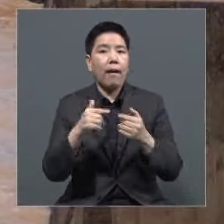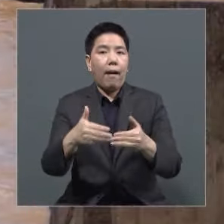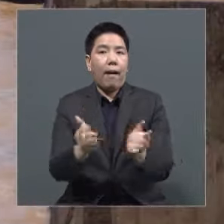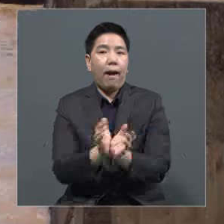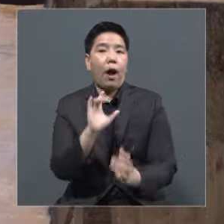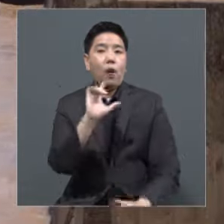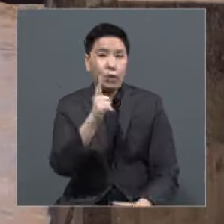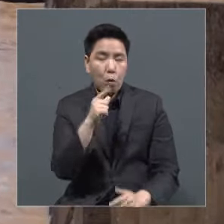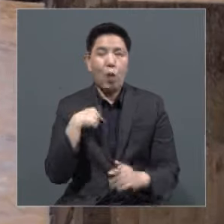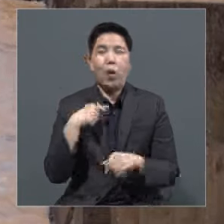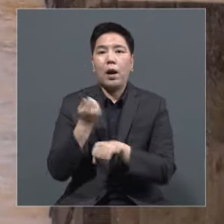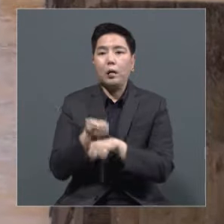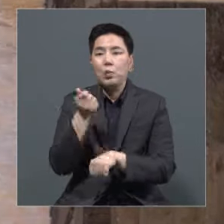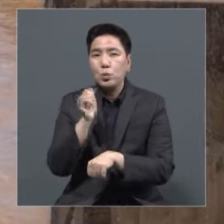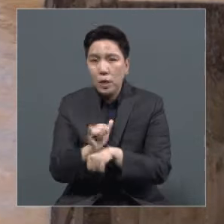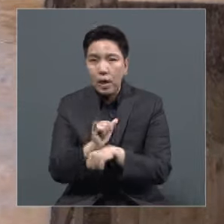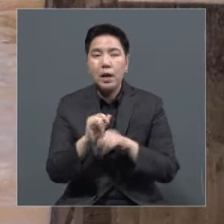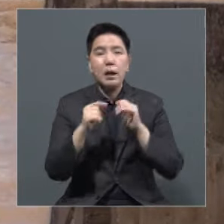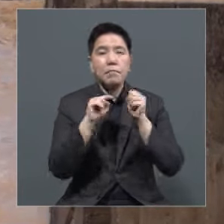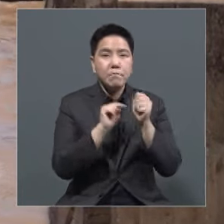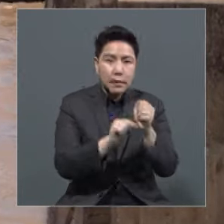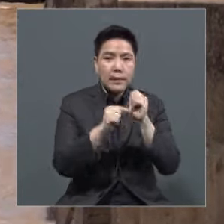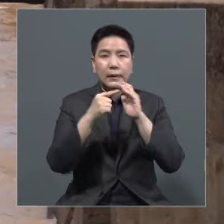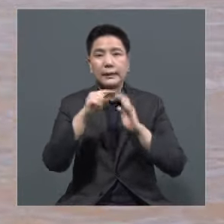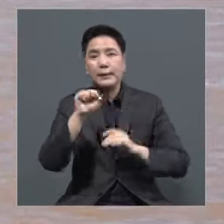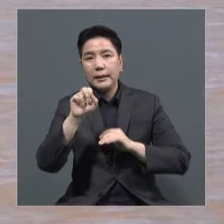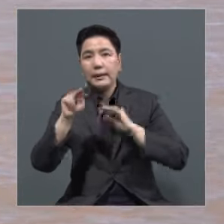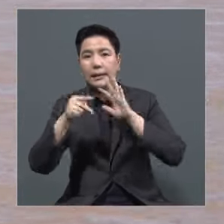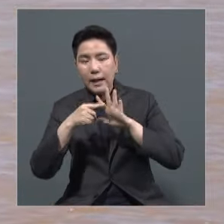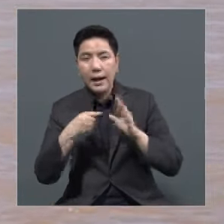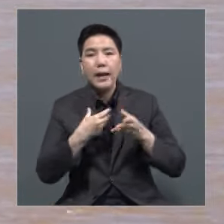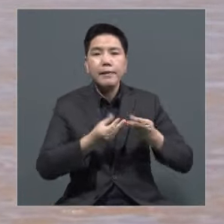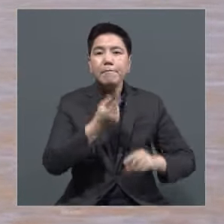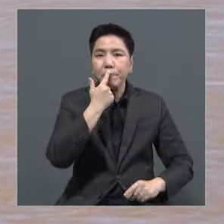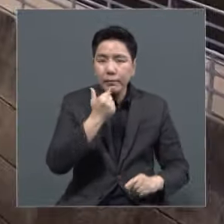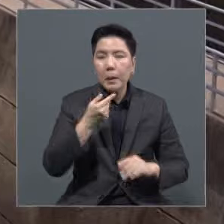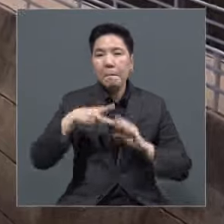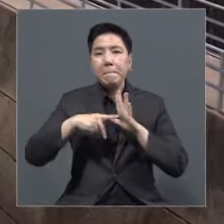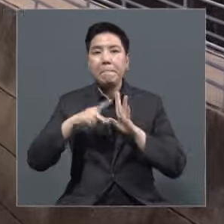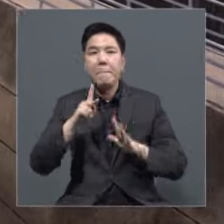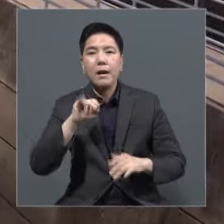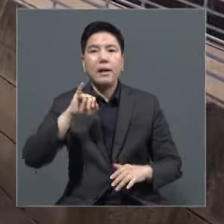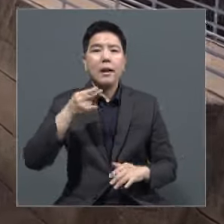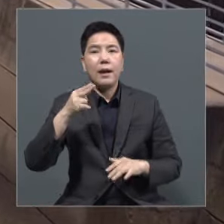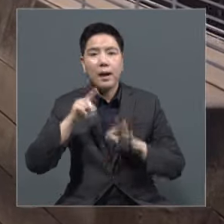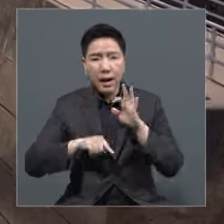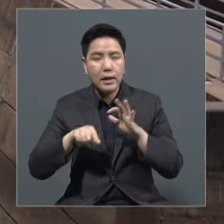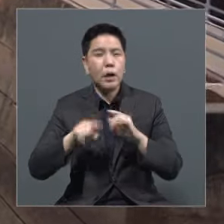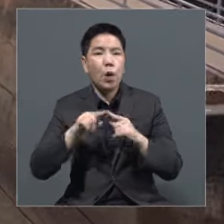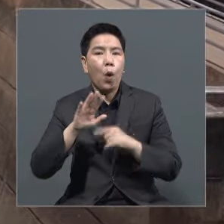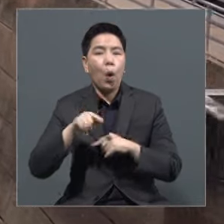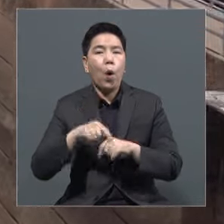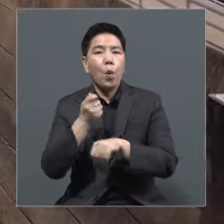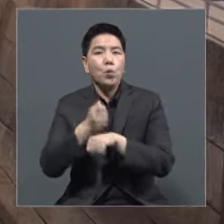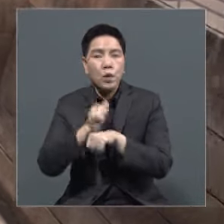คลตำบลหัวเวียงอำเภอเสนาตำบลลาชิตตำบลท่าดินแดงอำเภอผักไห่จังหวัดพระนครศรีอยุธยานะฮะก็แนะ